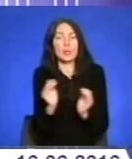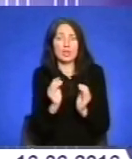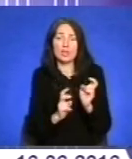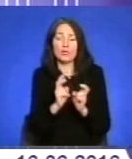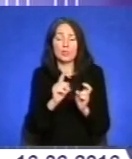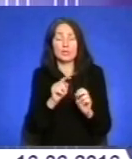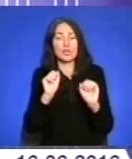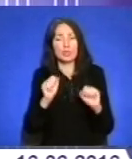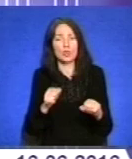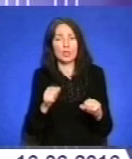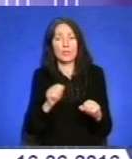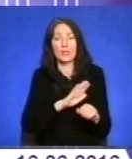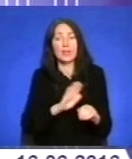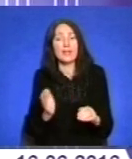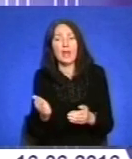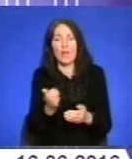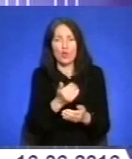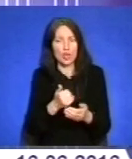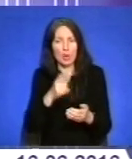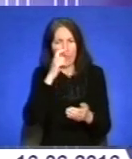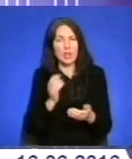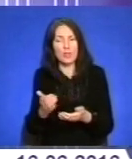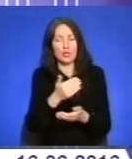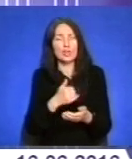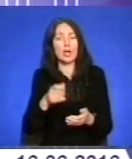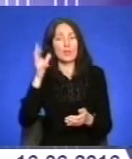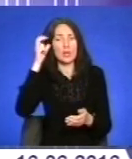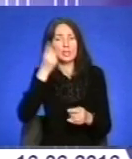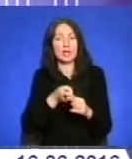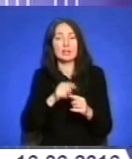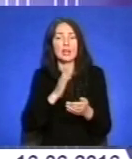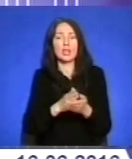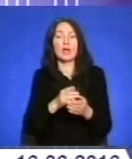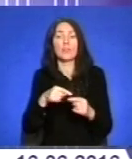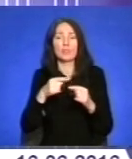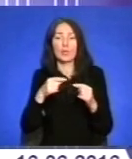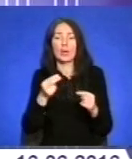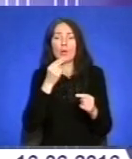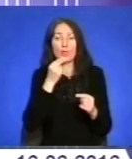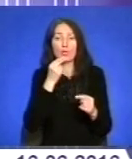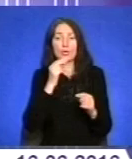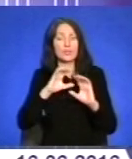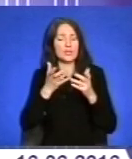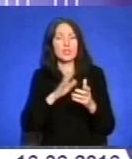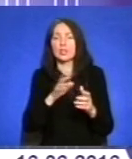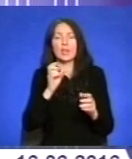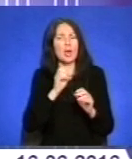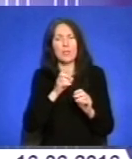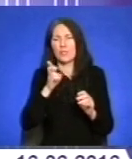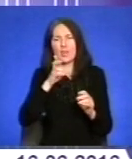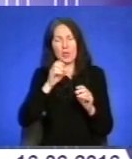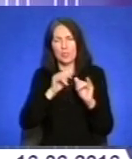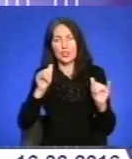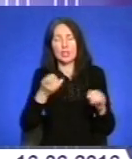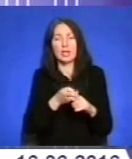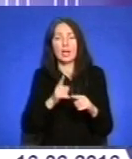чи можливим там неврожаєм, чи ще чим. В принципі, гречка – це є продукт абсолютно в світі непопулярний. Гречка – це є